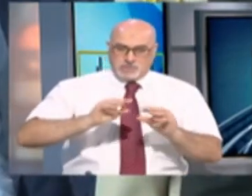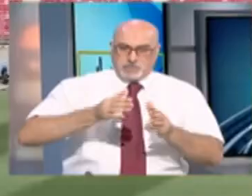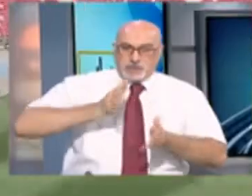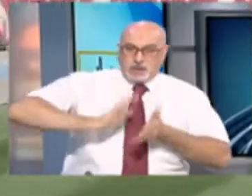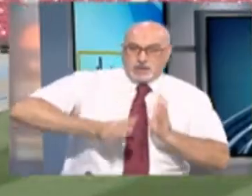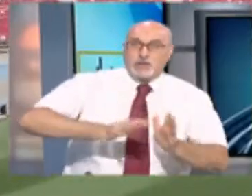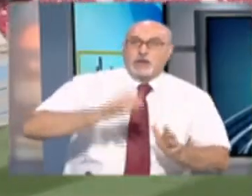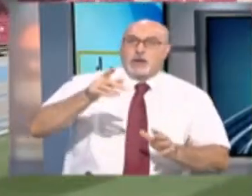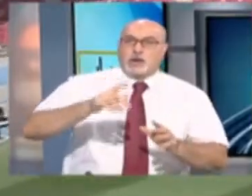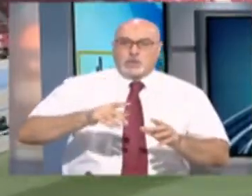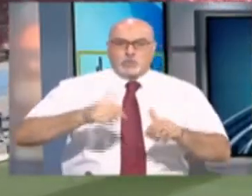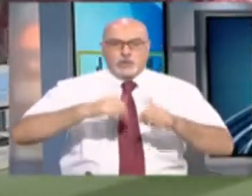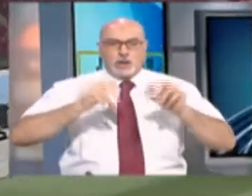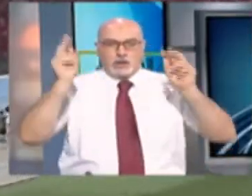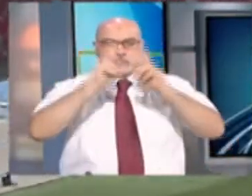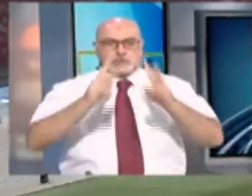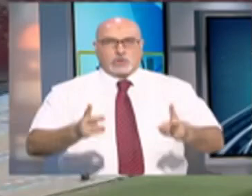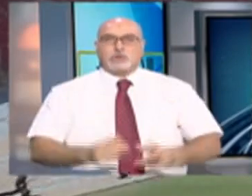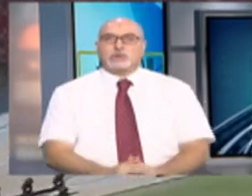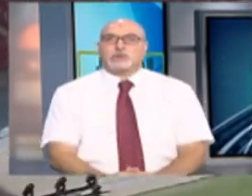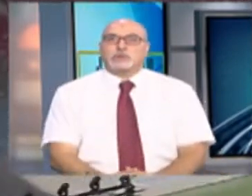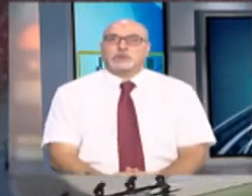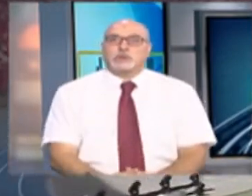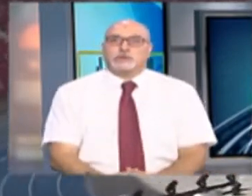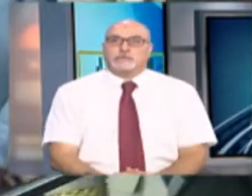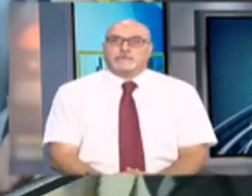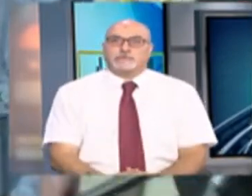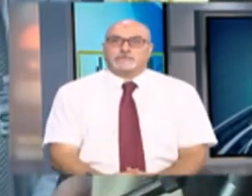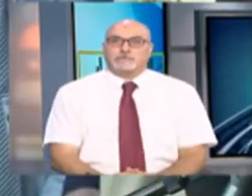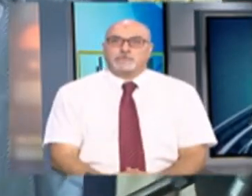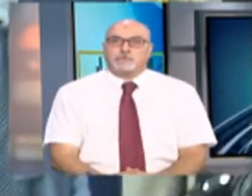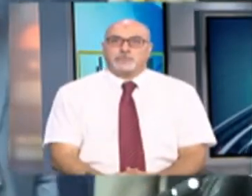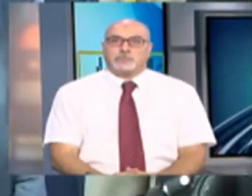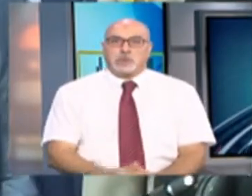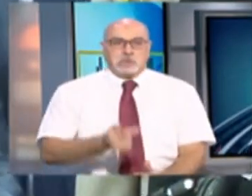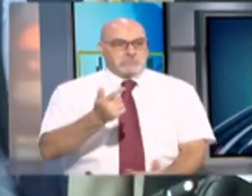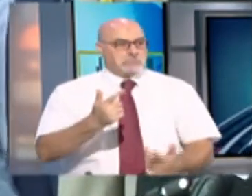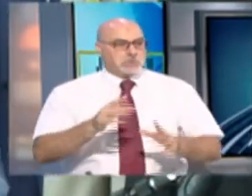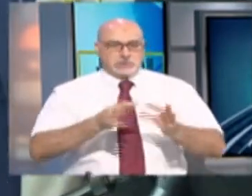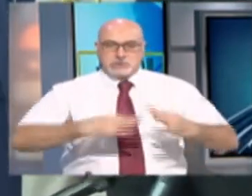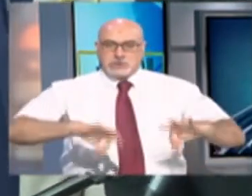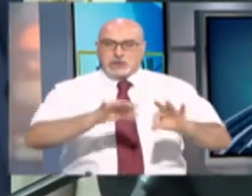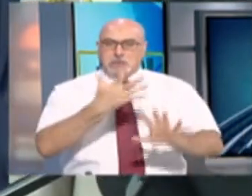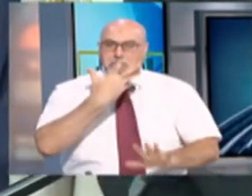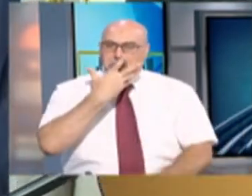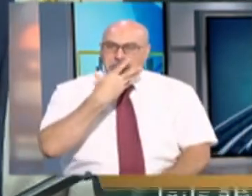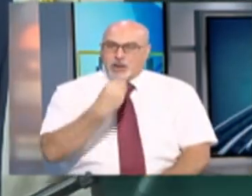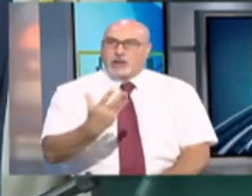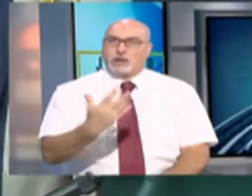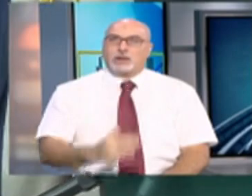الفيفا اون اتيني لا سيرتيفيكاسيون فيفا. سي جوهرة يعني سي فريمون سي ان بيجو